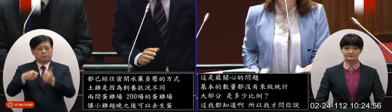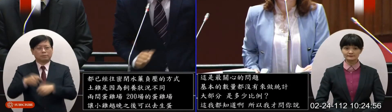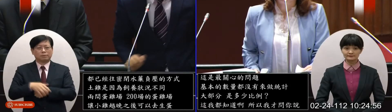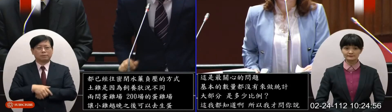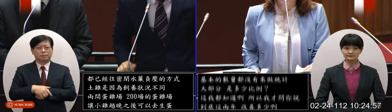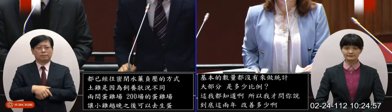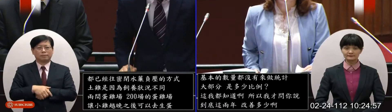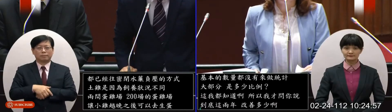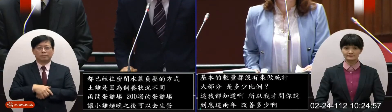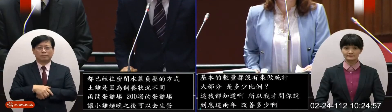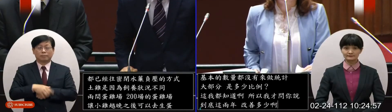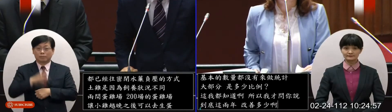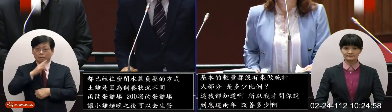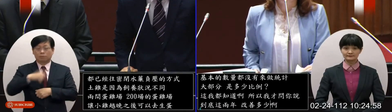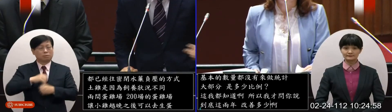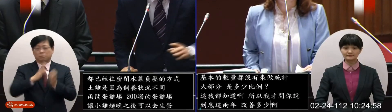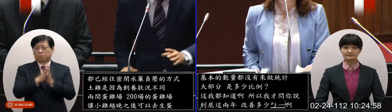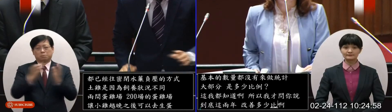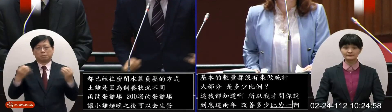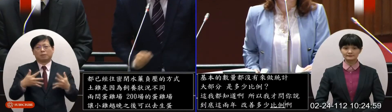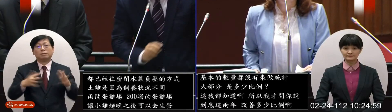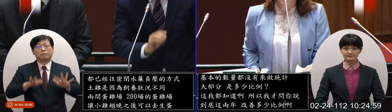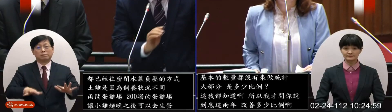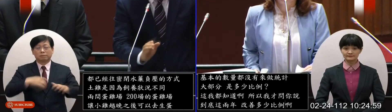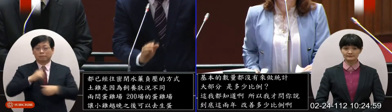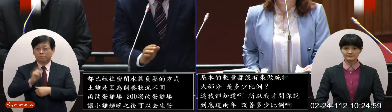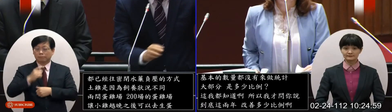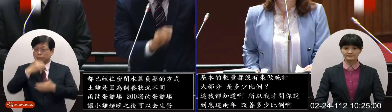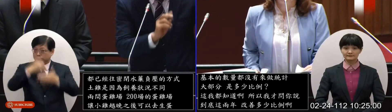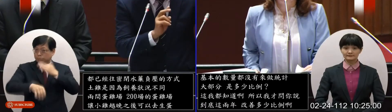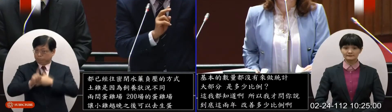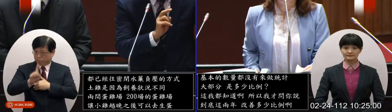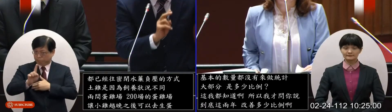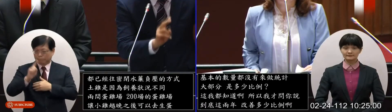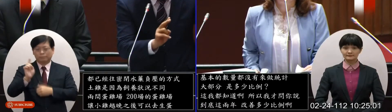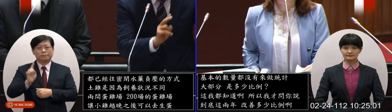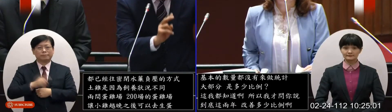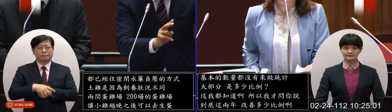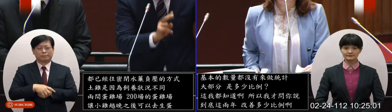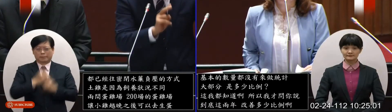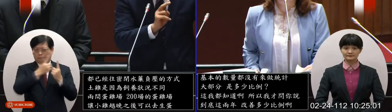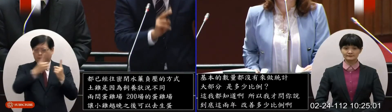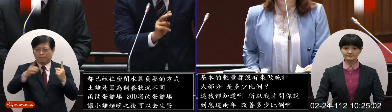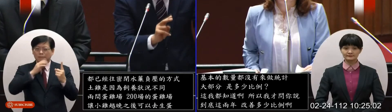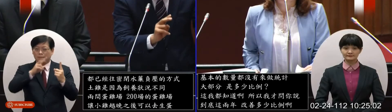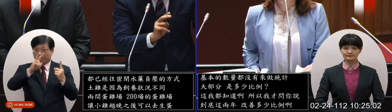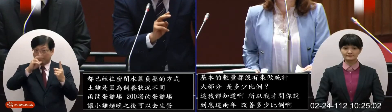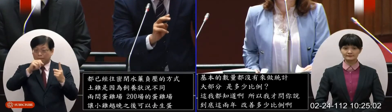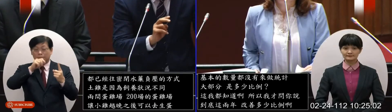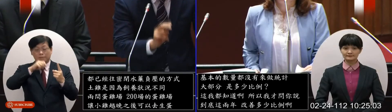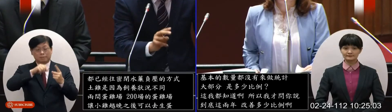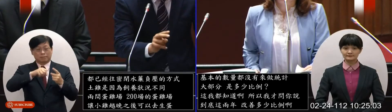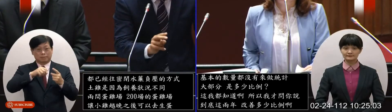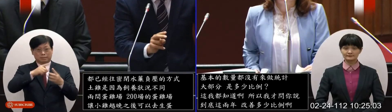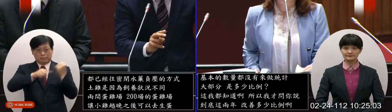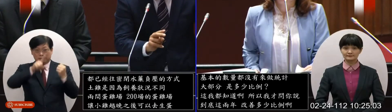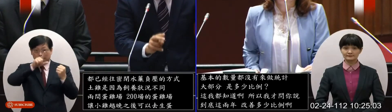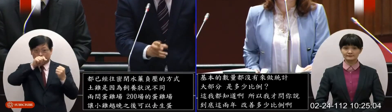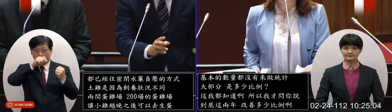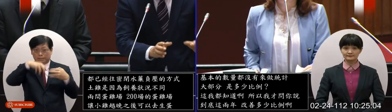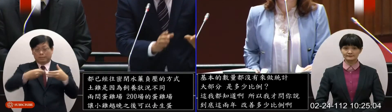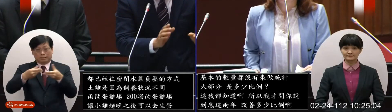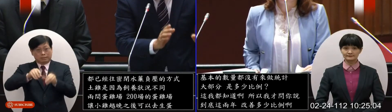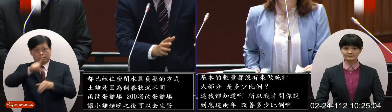向，5场的总鸡场都没问题。现在就是剩下的就是每一场20000只以下的蛋鸡